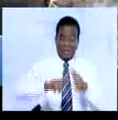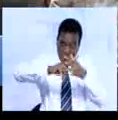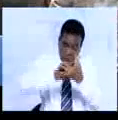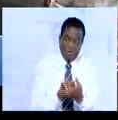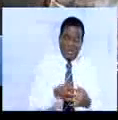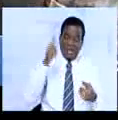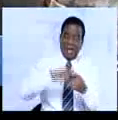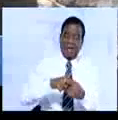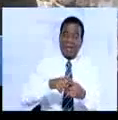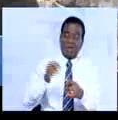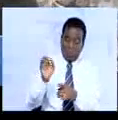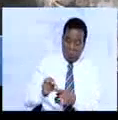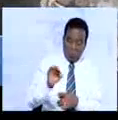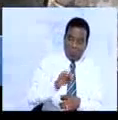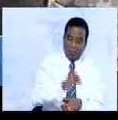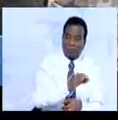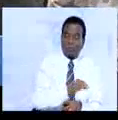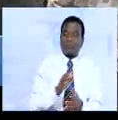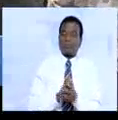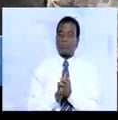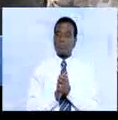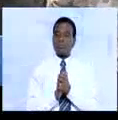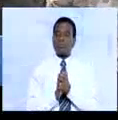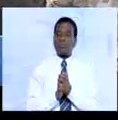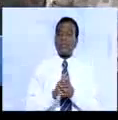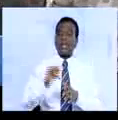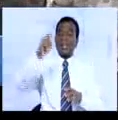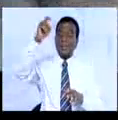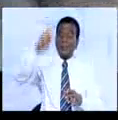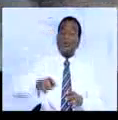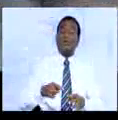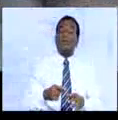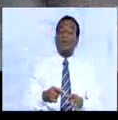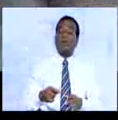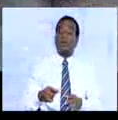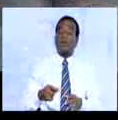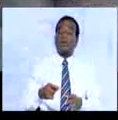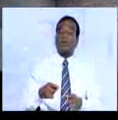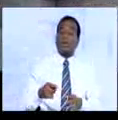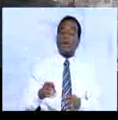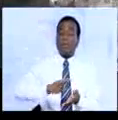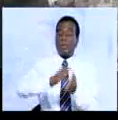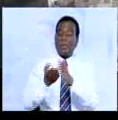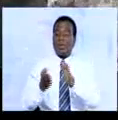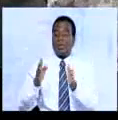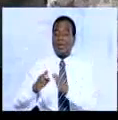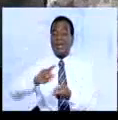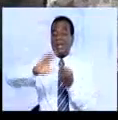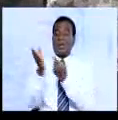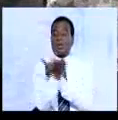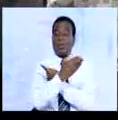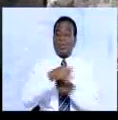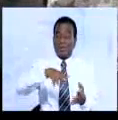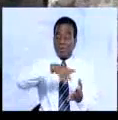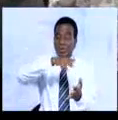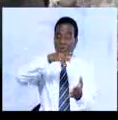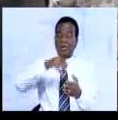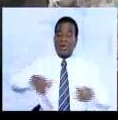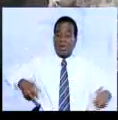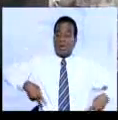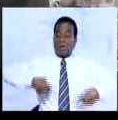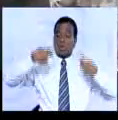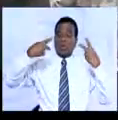objectifs. Premièrement, accroître le couvert forestier de notre pays. Deuxièmement, améliorer les conditions d'études et de